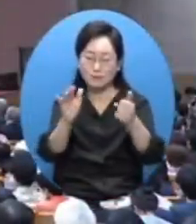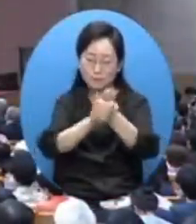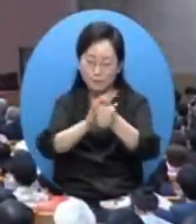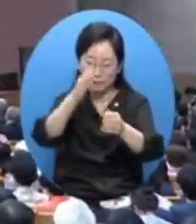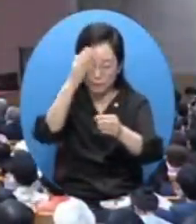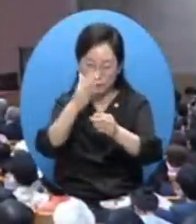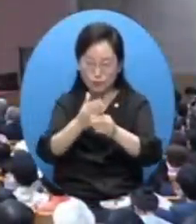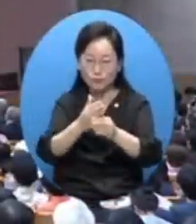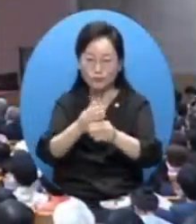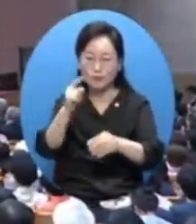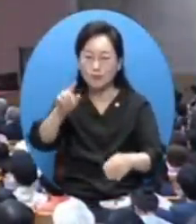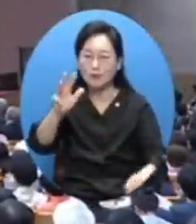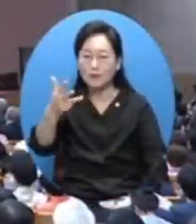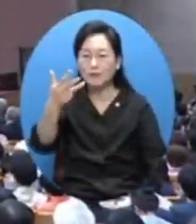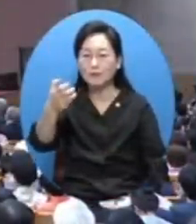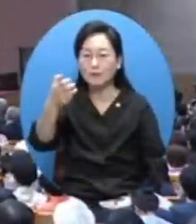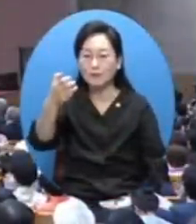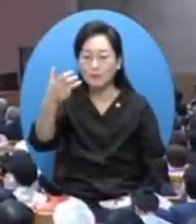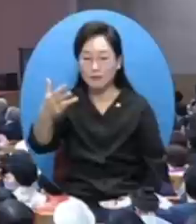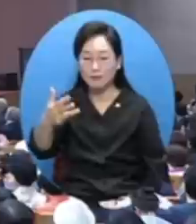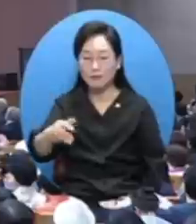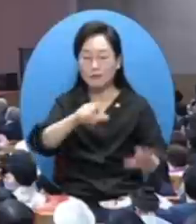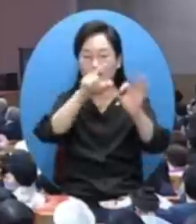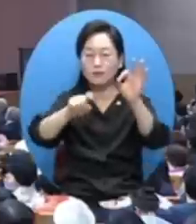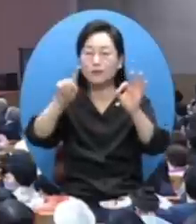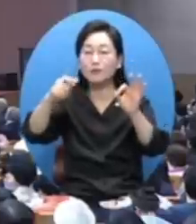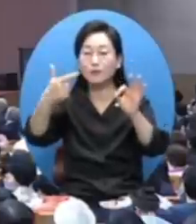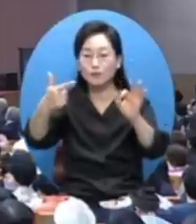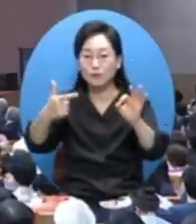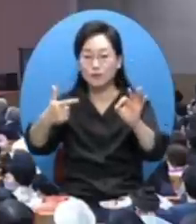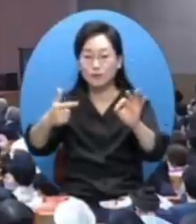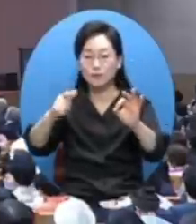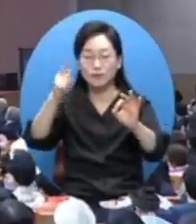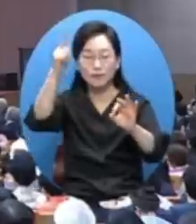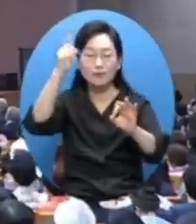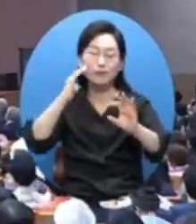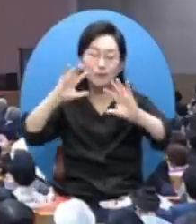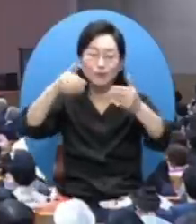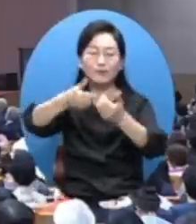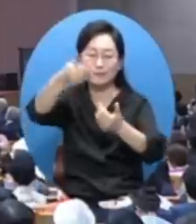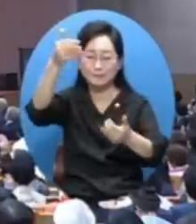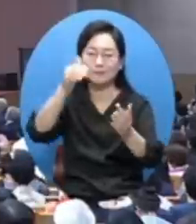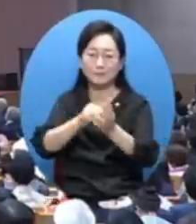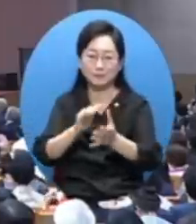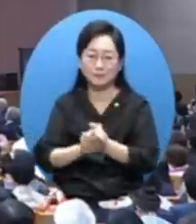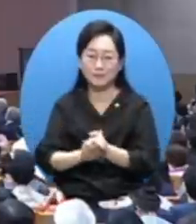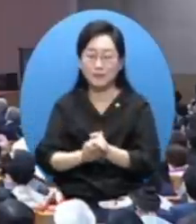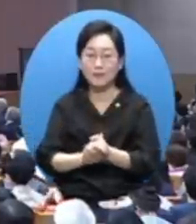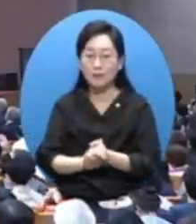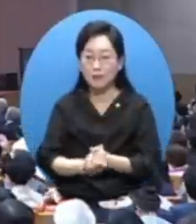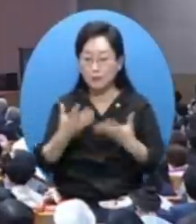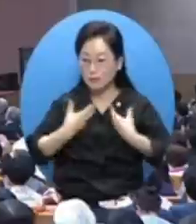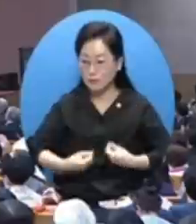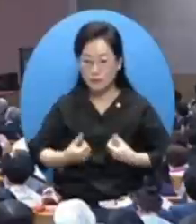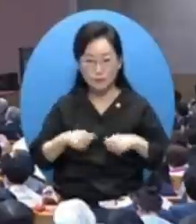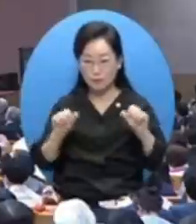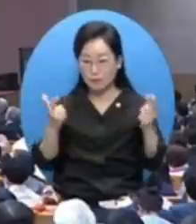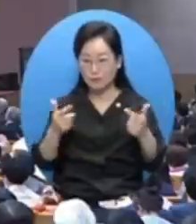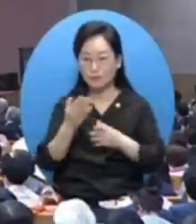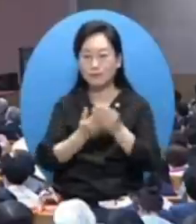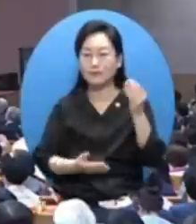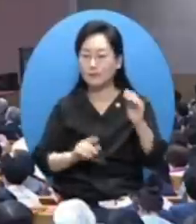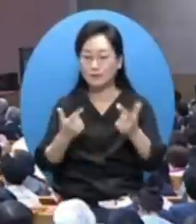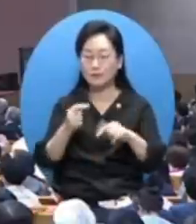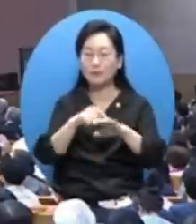살다가 188년 10월 16일 거기서 주님의 품에 안겼습니다 절망과도 포기하지 않았습니다 낙심하지